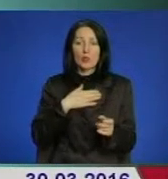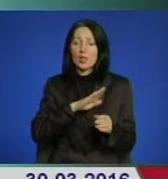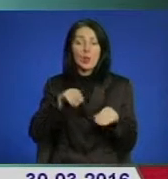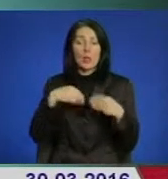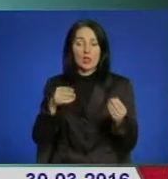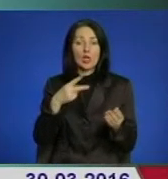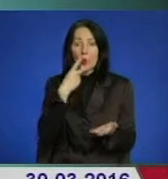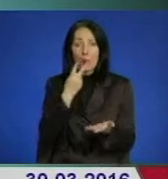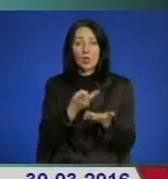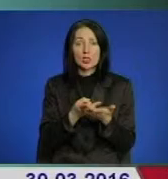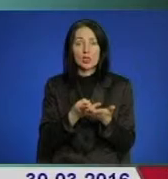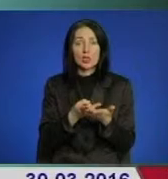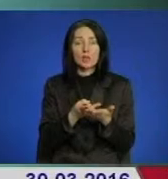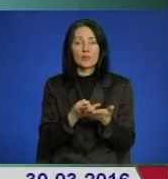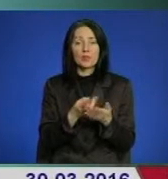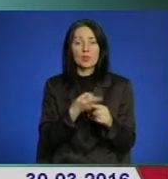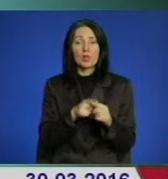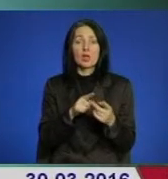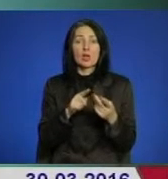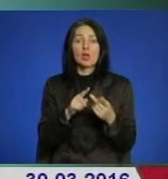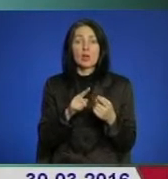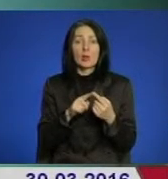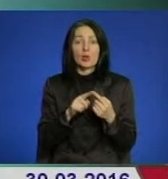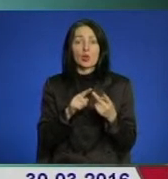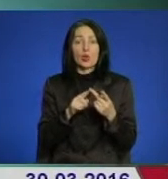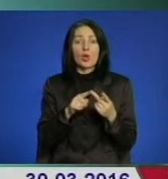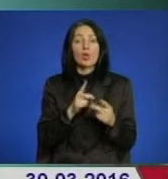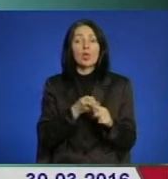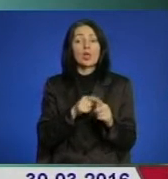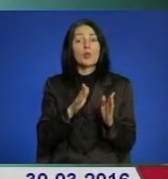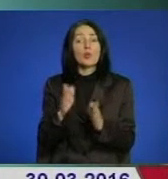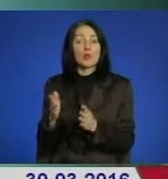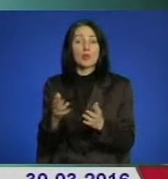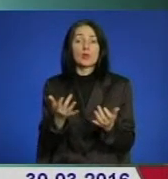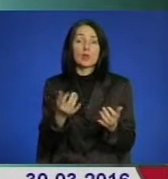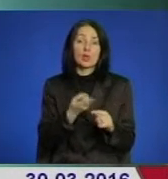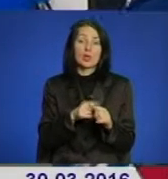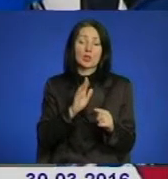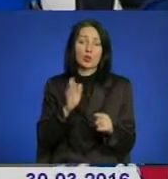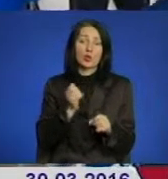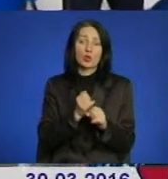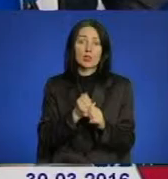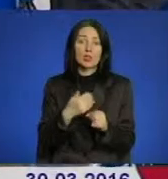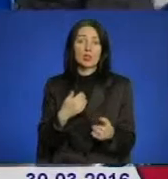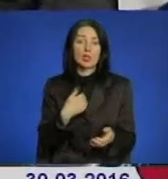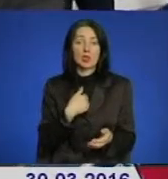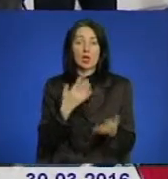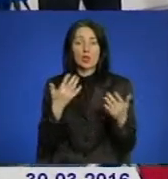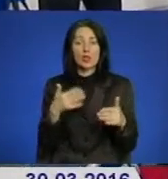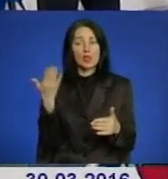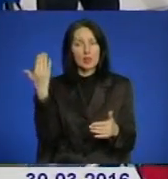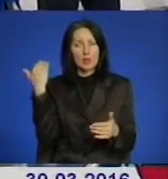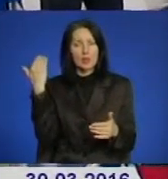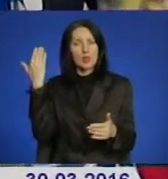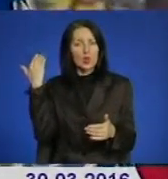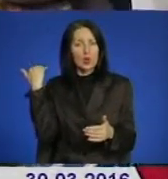передаємо показників. Це раз, а друге, який порядок і доки це все буде робитися. Я вже